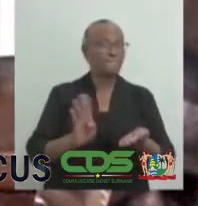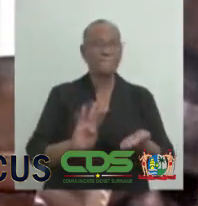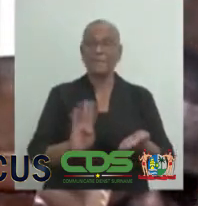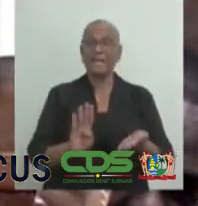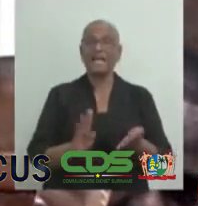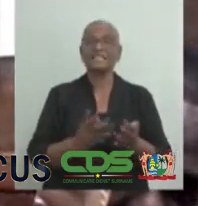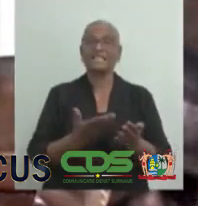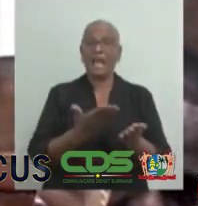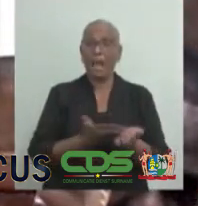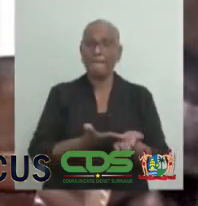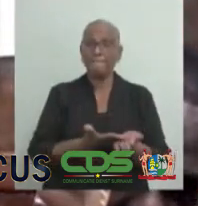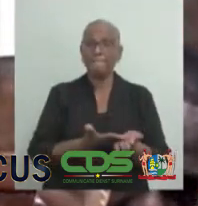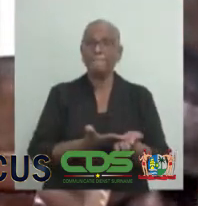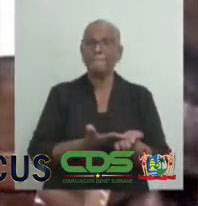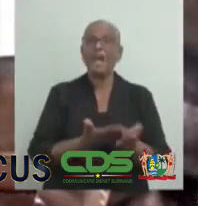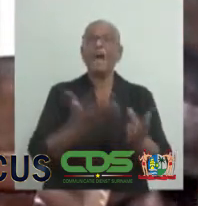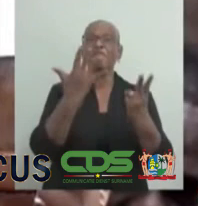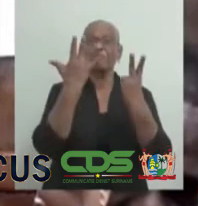op